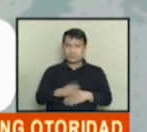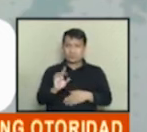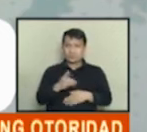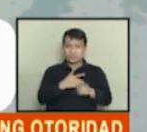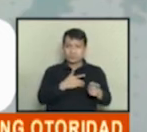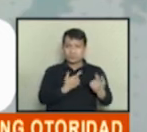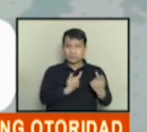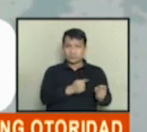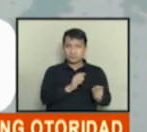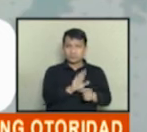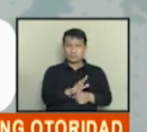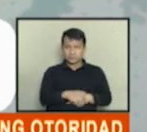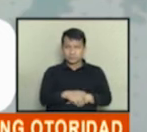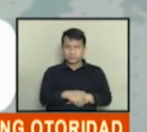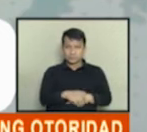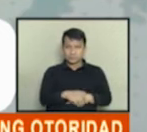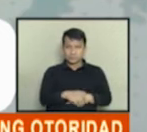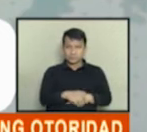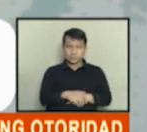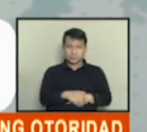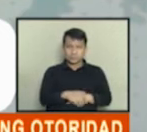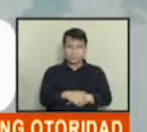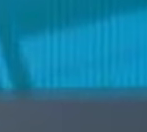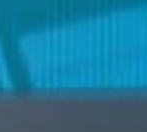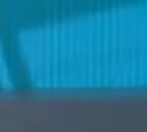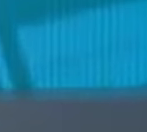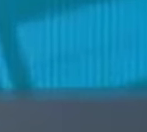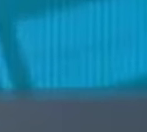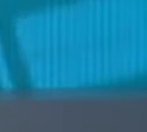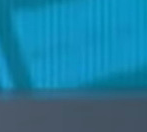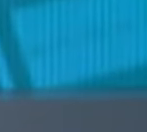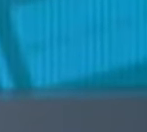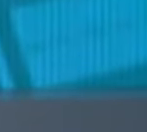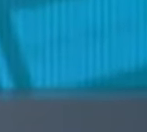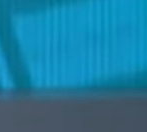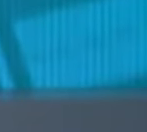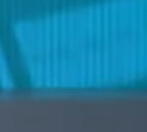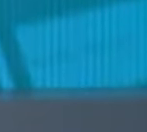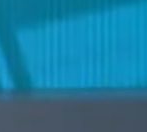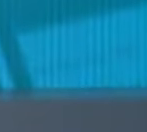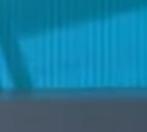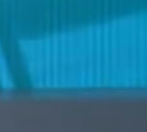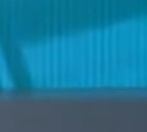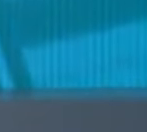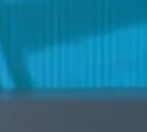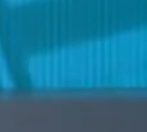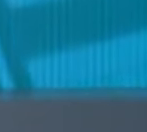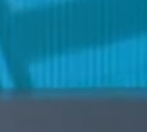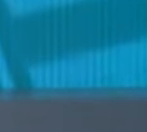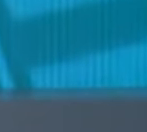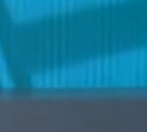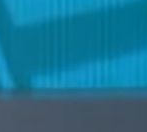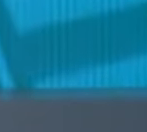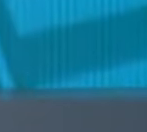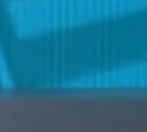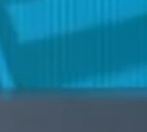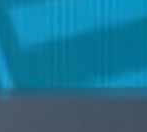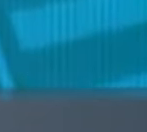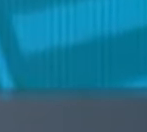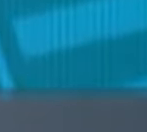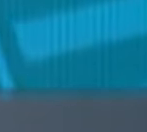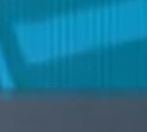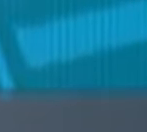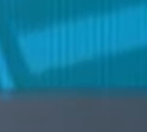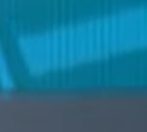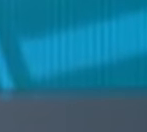kundi tiwala lang. Kasi, sir, sinasabi ko sa sarili ko na kahit sa isang OFW, manatili man lang ako buhay yung pamilya